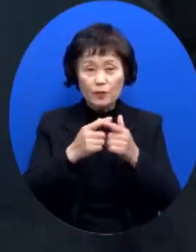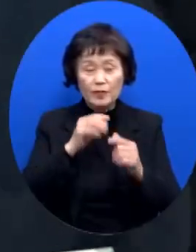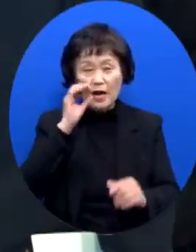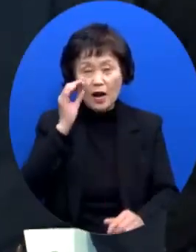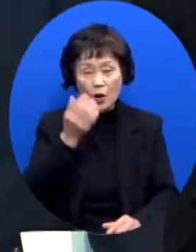왔습니다